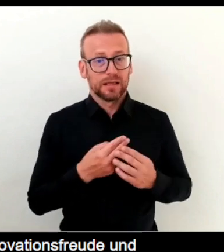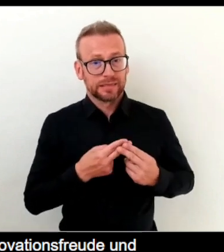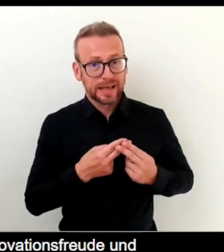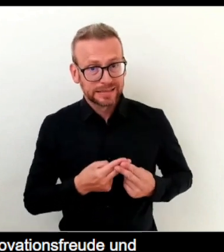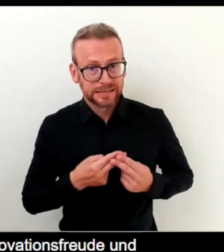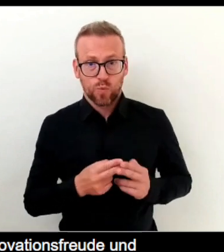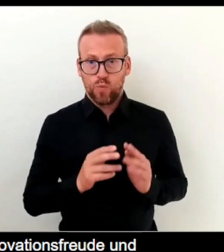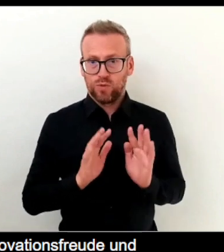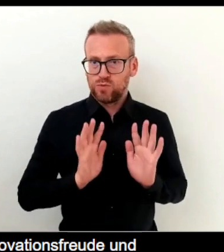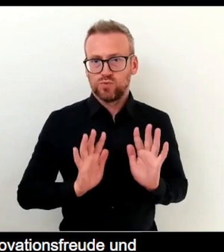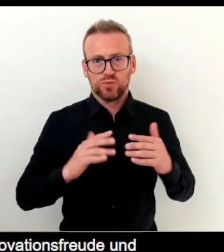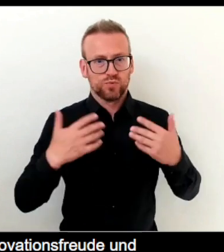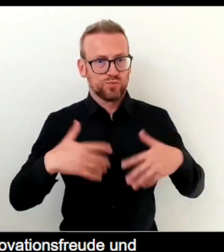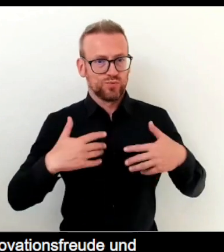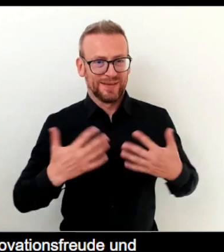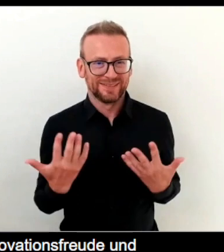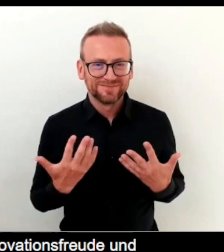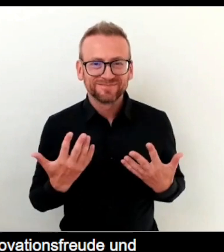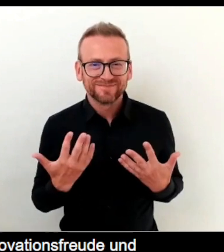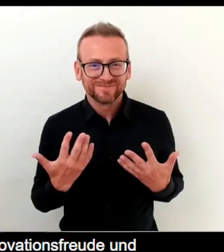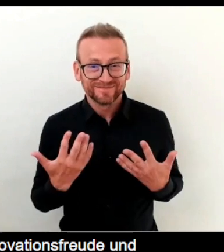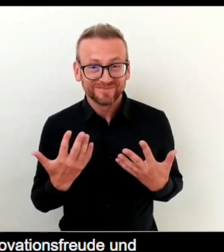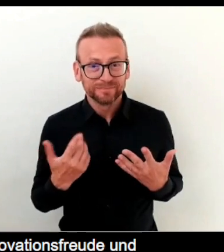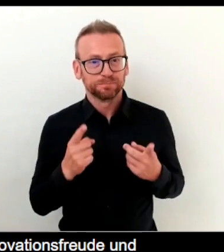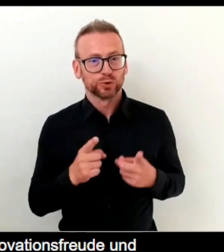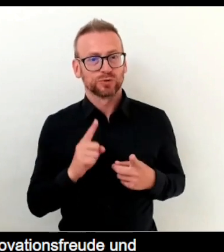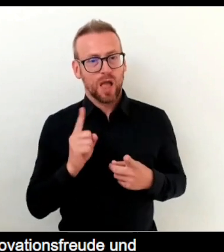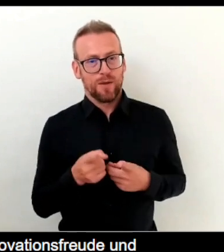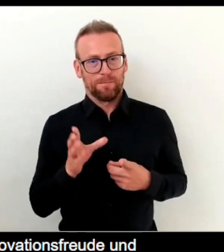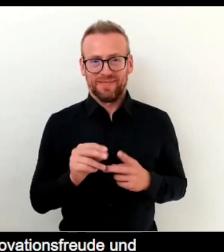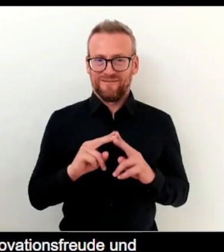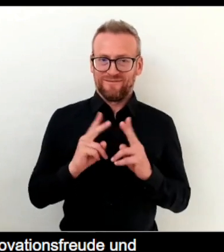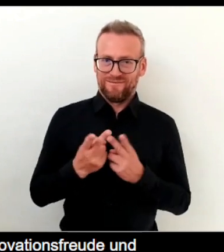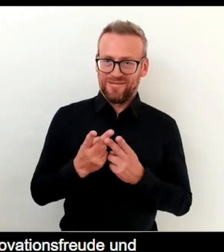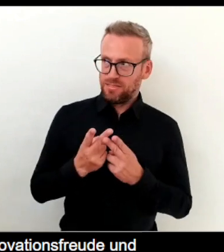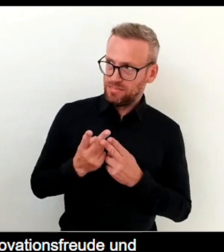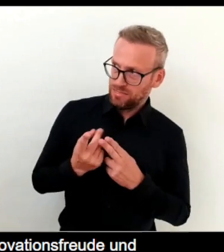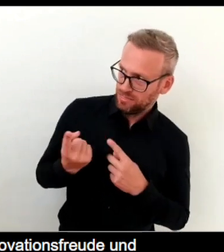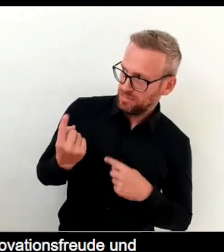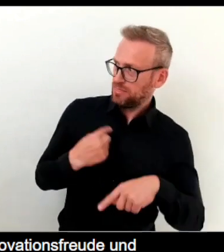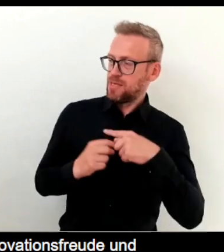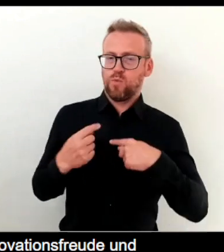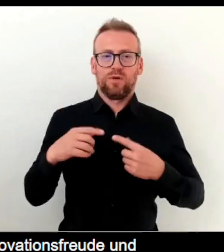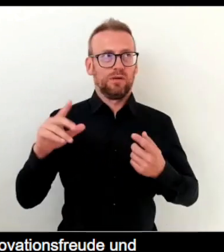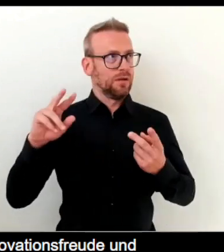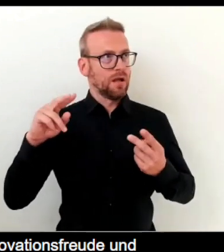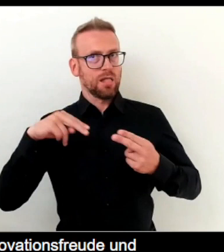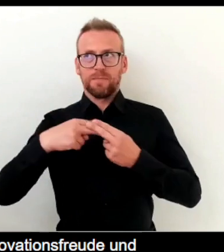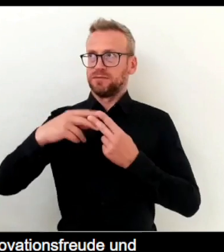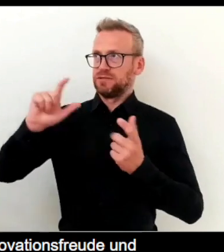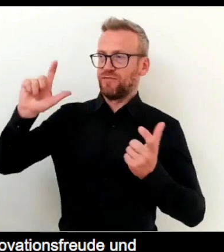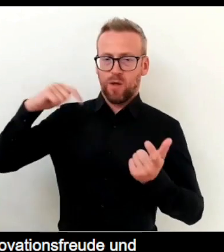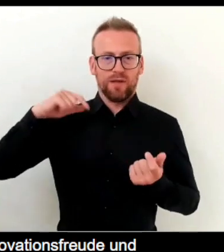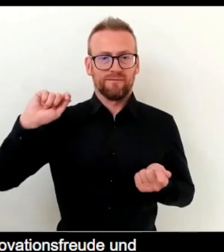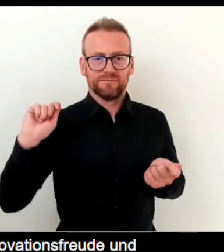das, was man auf der Bühne sieht und im Orchestergraben hört. Und deshalb Kinderschaft Neues schätze ich sehr